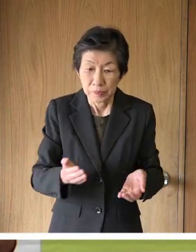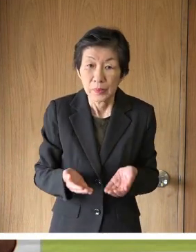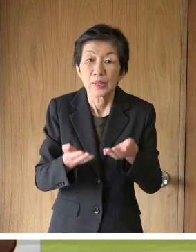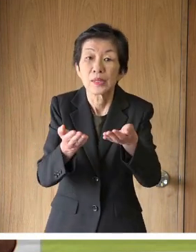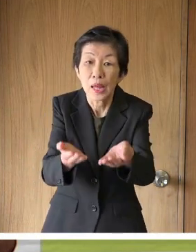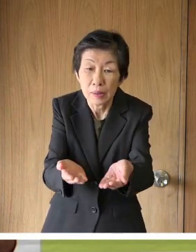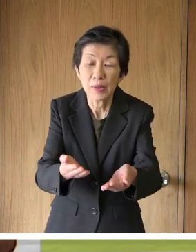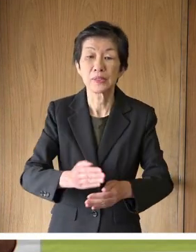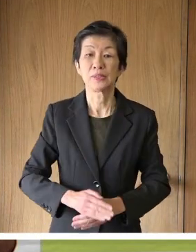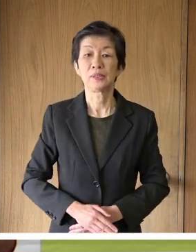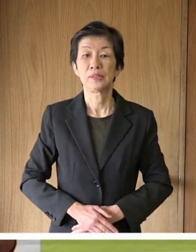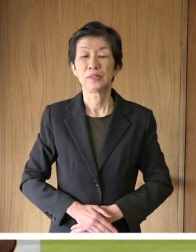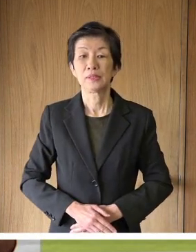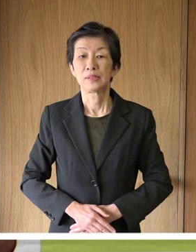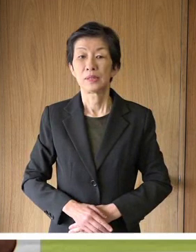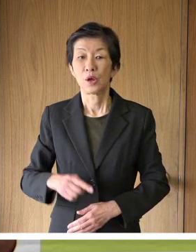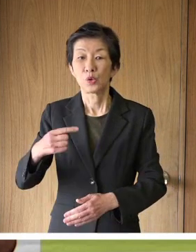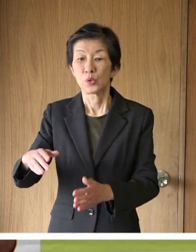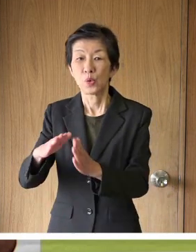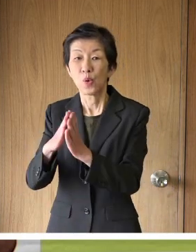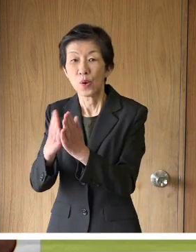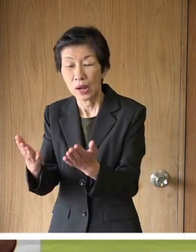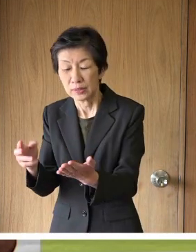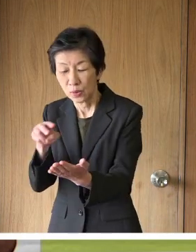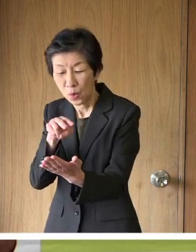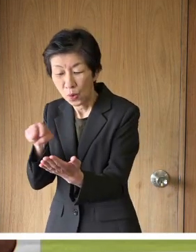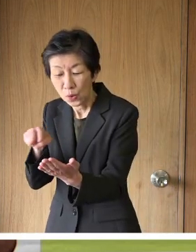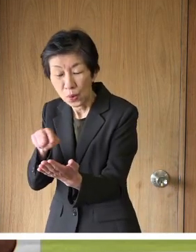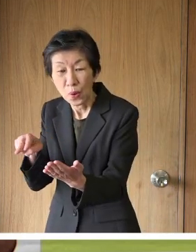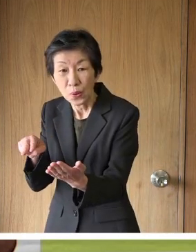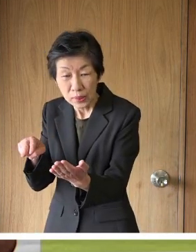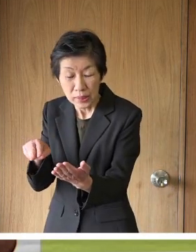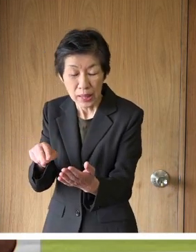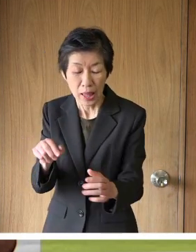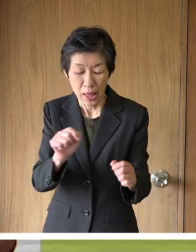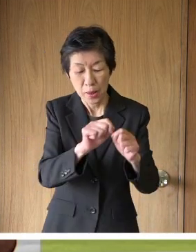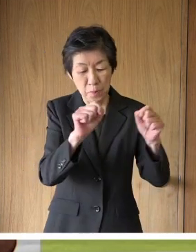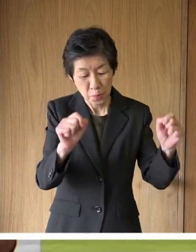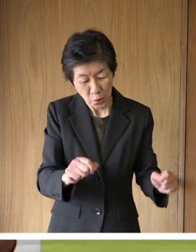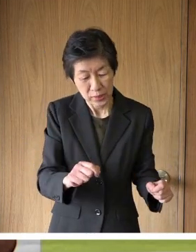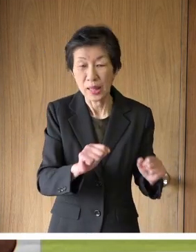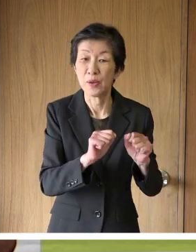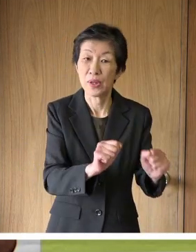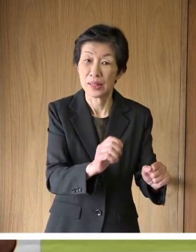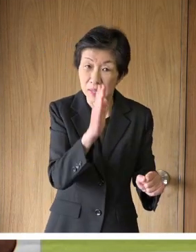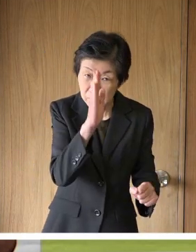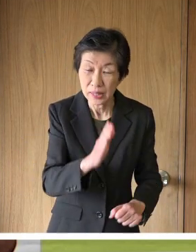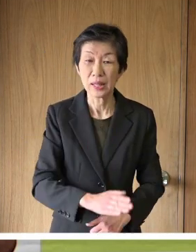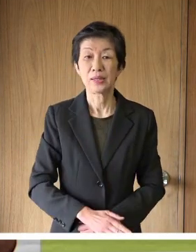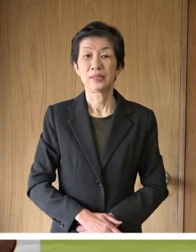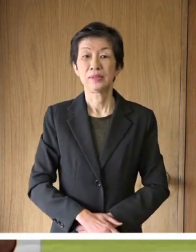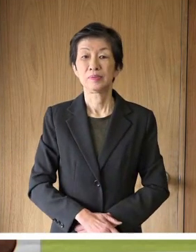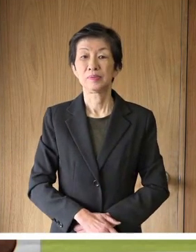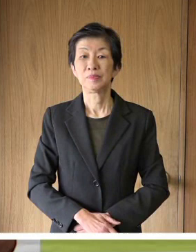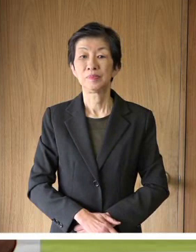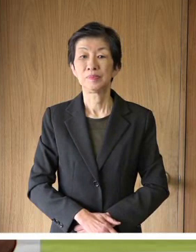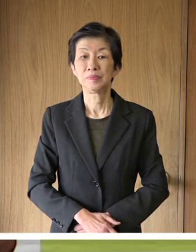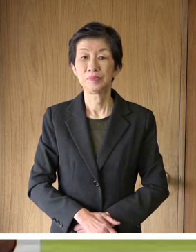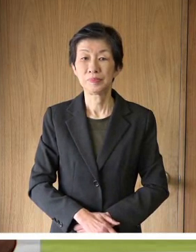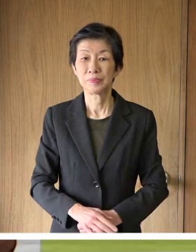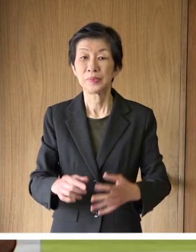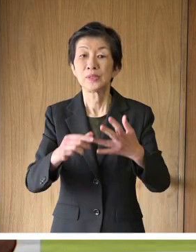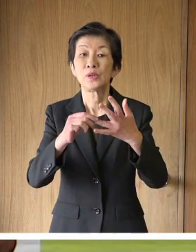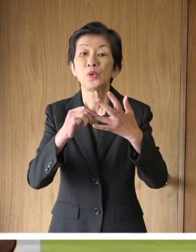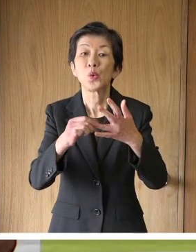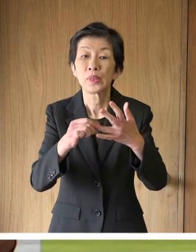ます教科書等を見ながら家庭で取り組んでください4